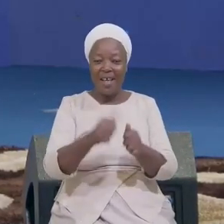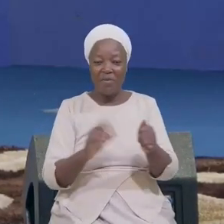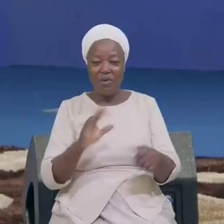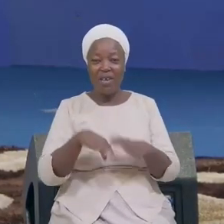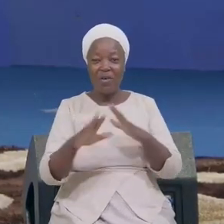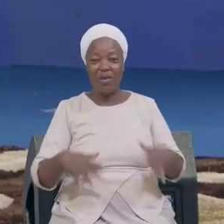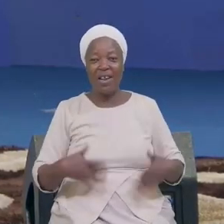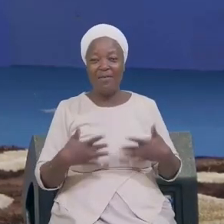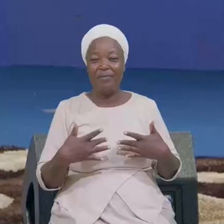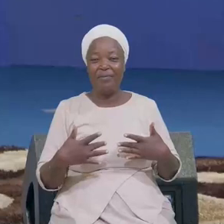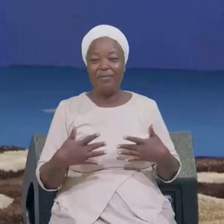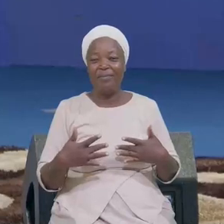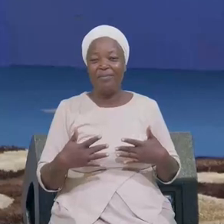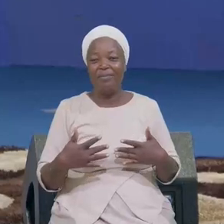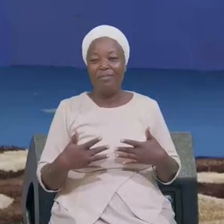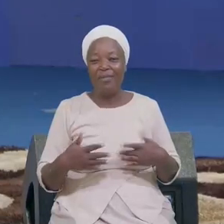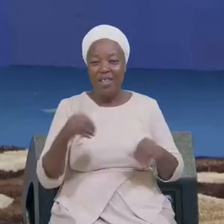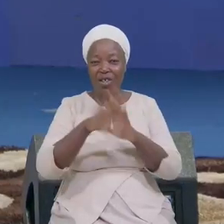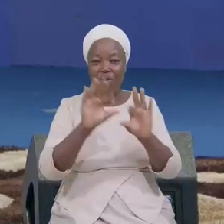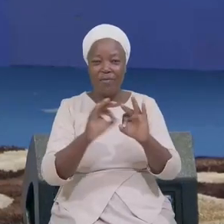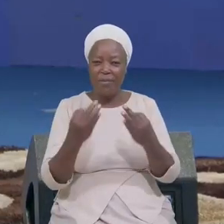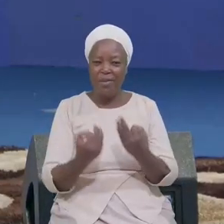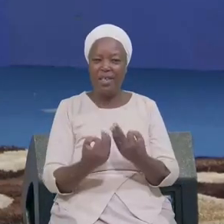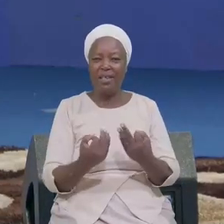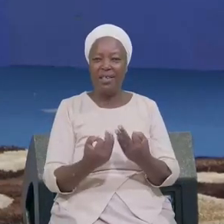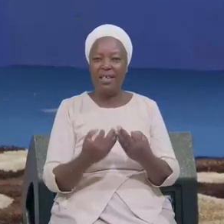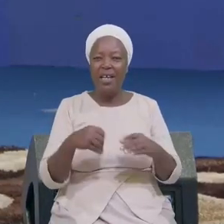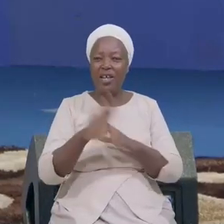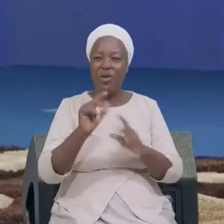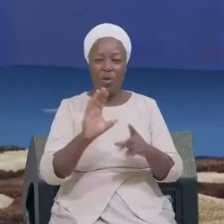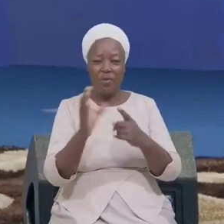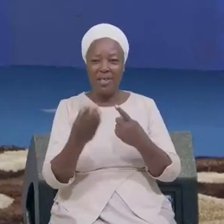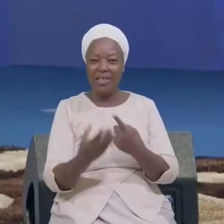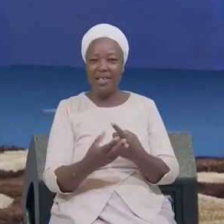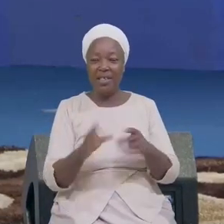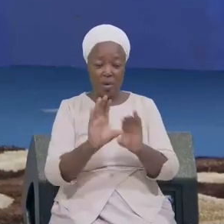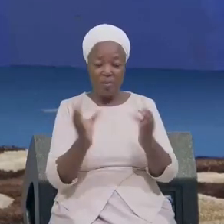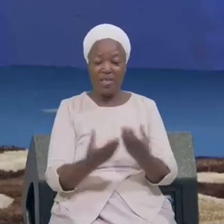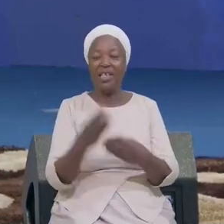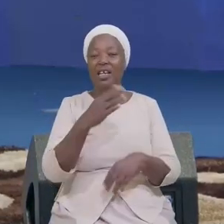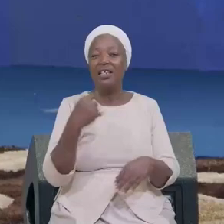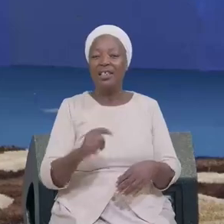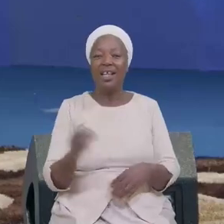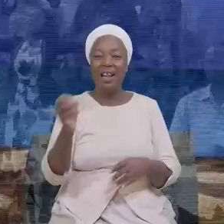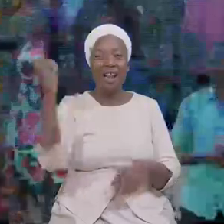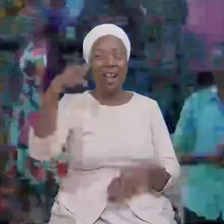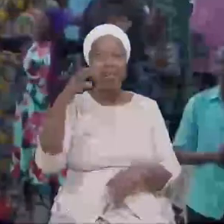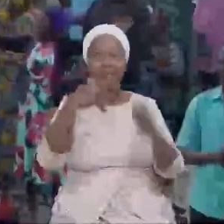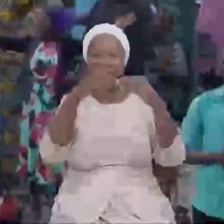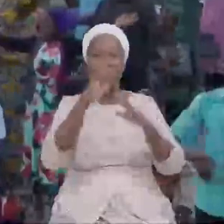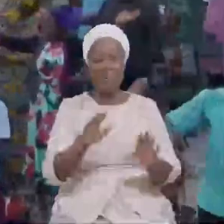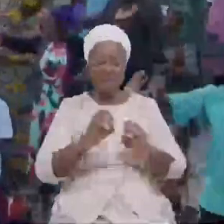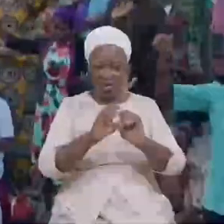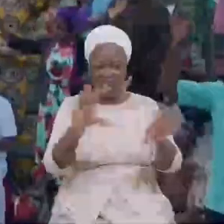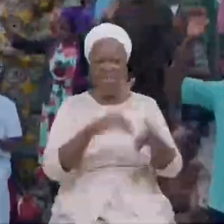partout dans ta vie, dans ta famille, dans ta communauté, la lumière du ciel va